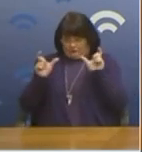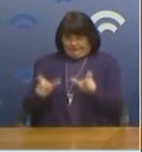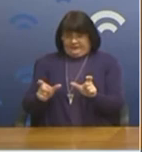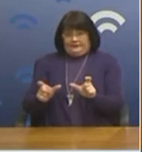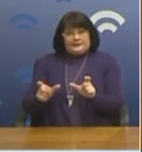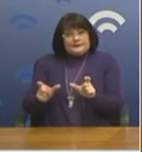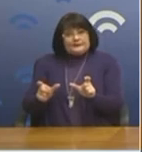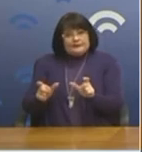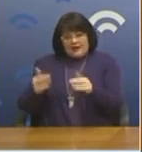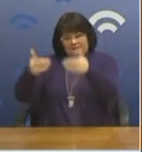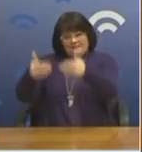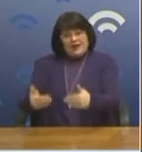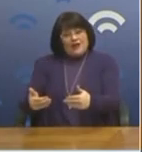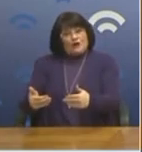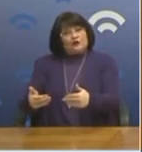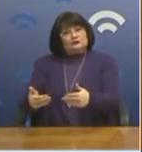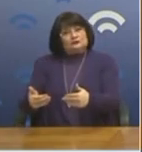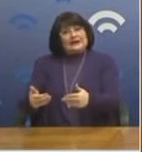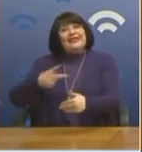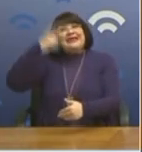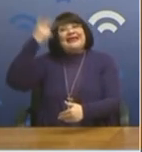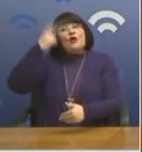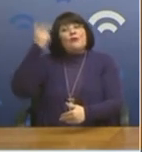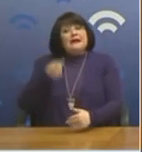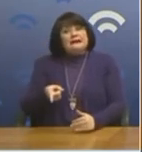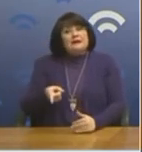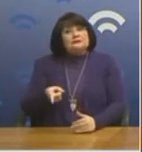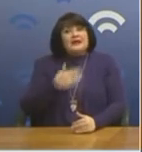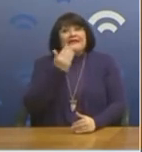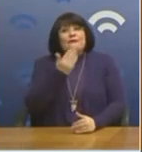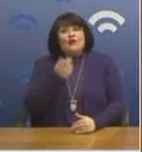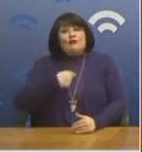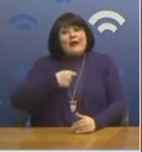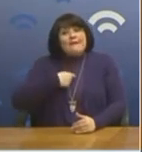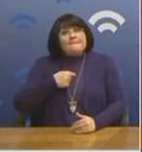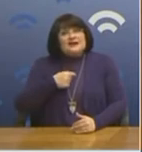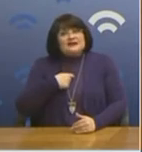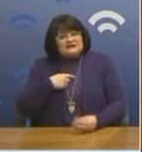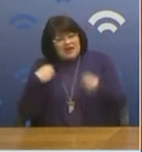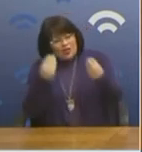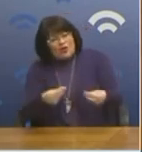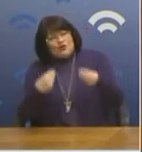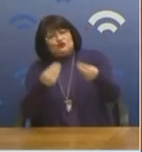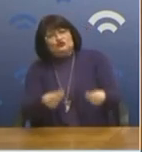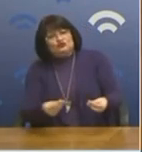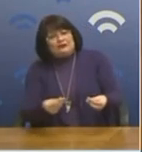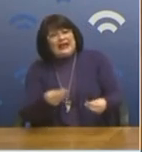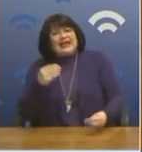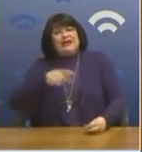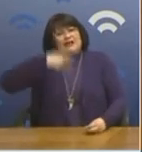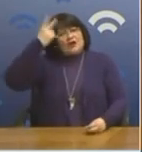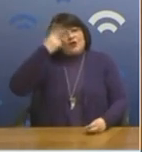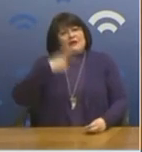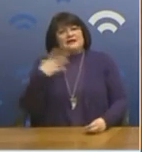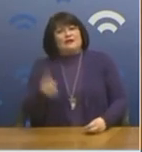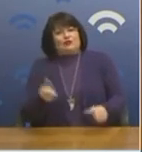δεύτερη διαχωριστική γραμμή, είναι τα δικαιώματα. Δεν μπορούμε εμείς να θυσιάσουμε τα δικαιώματα και να φύγουμε από